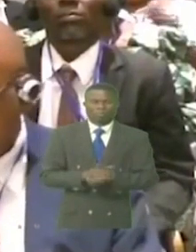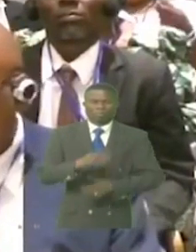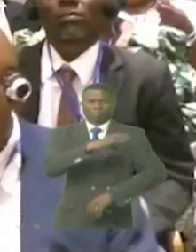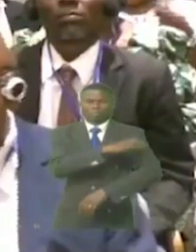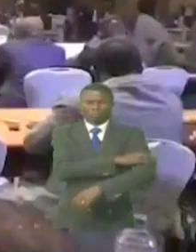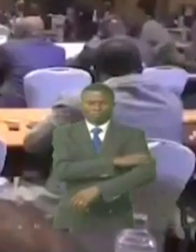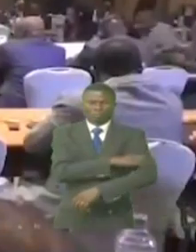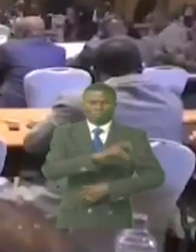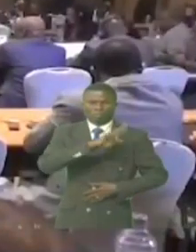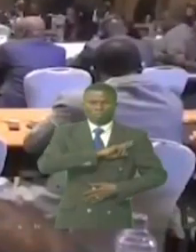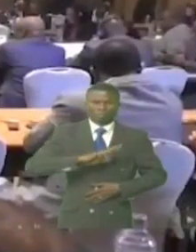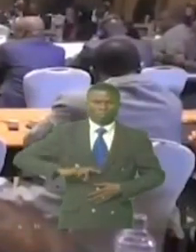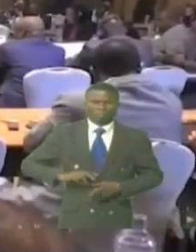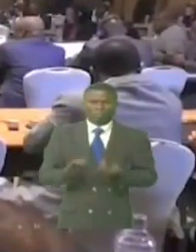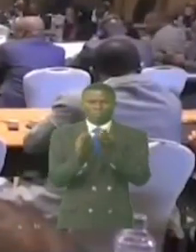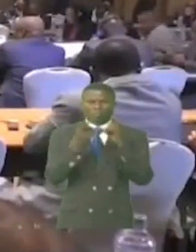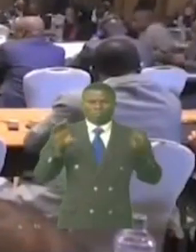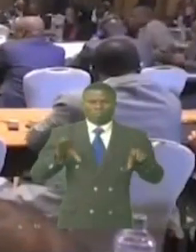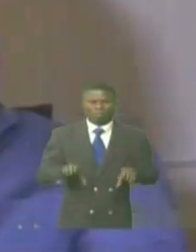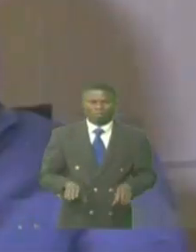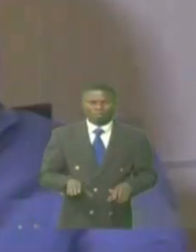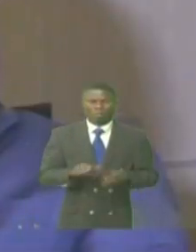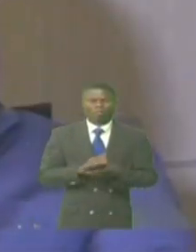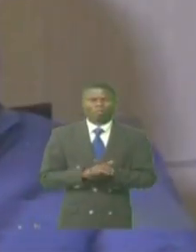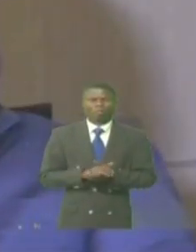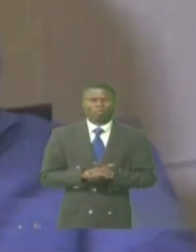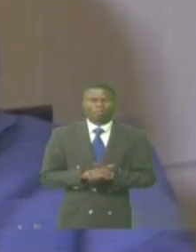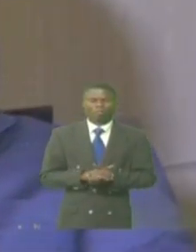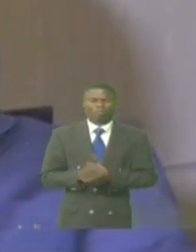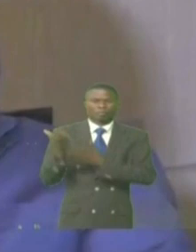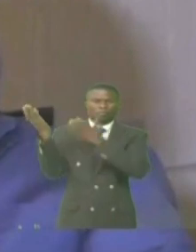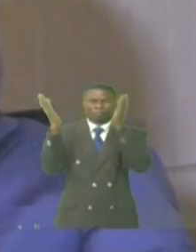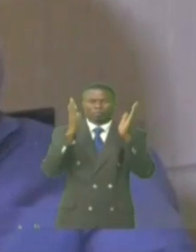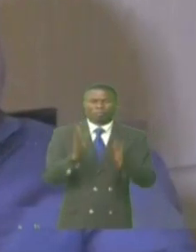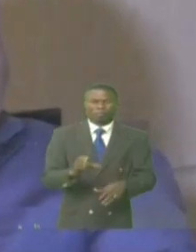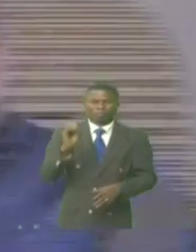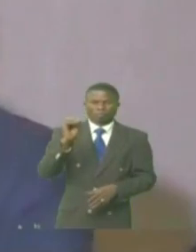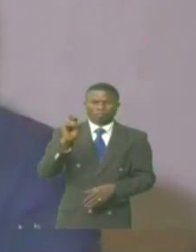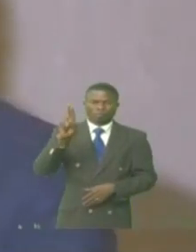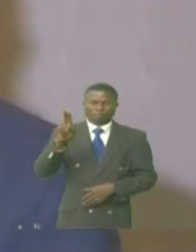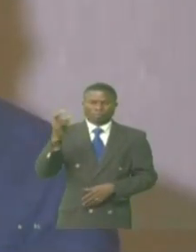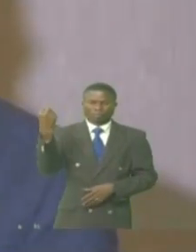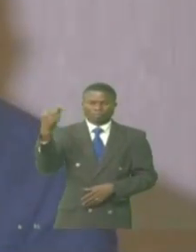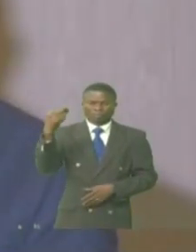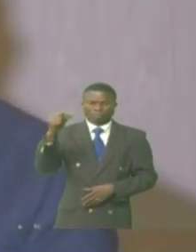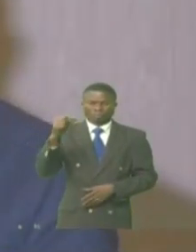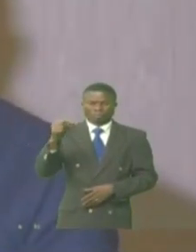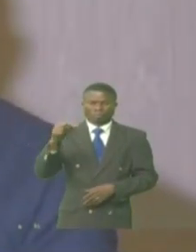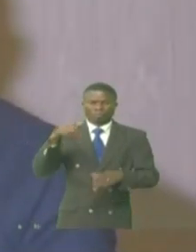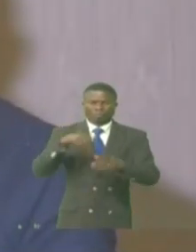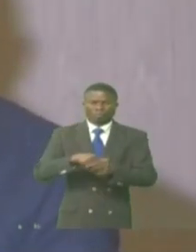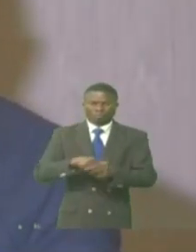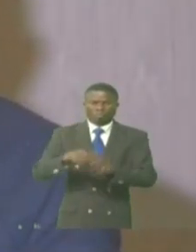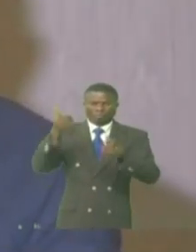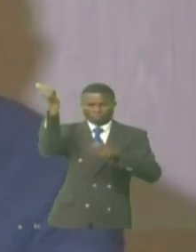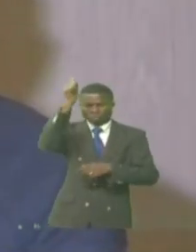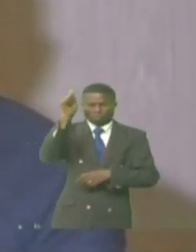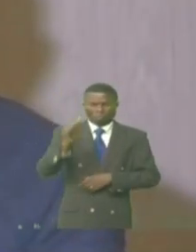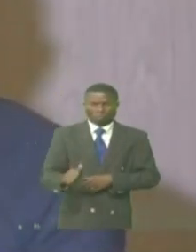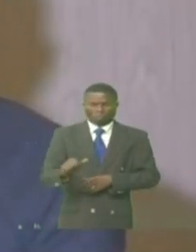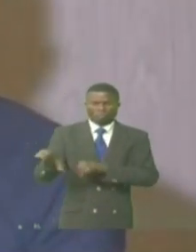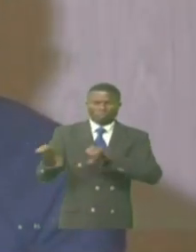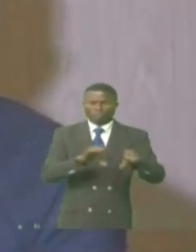capitale de la République démocratique du Congo. Le commerce de l'or dans la région des Grands Lacs est une